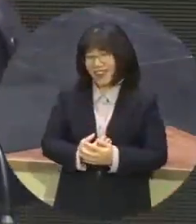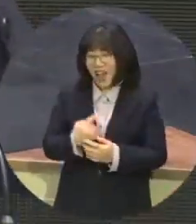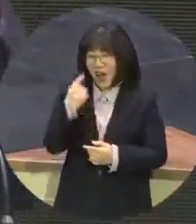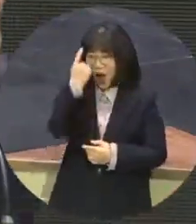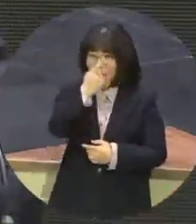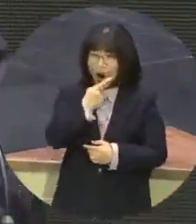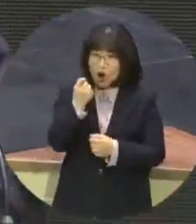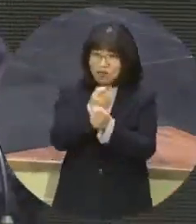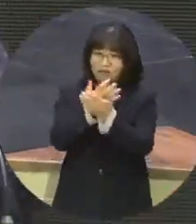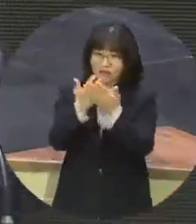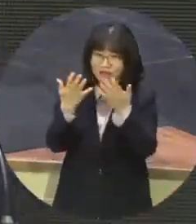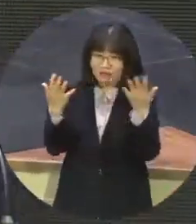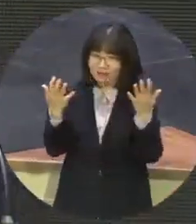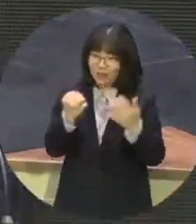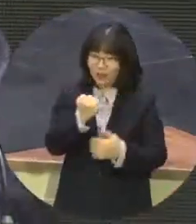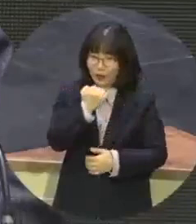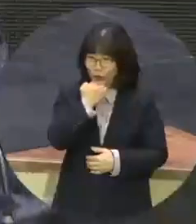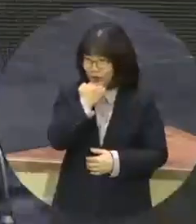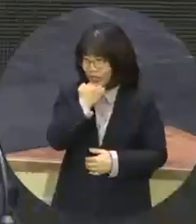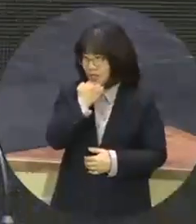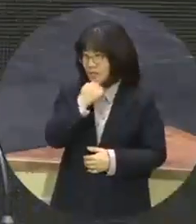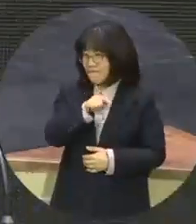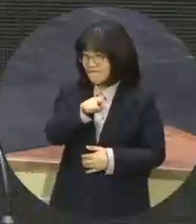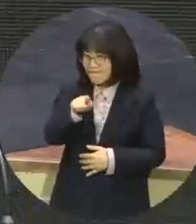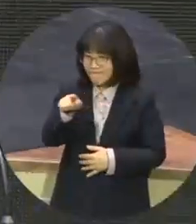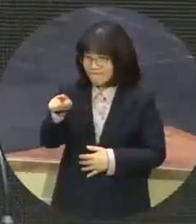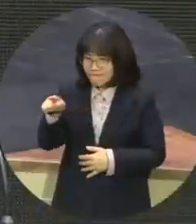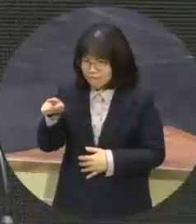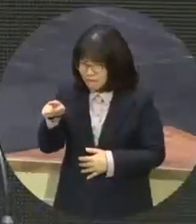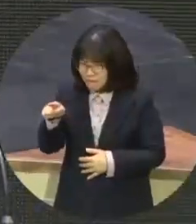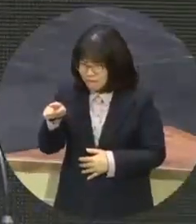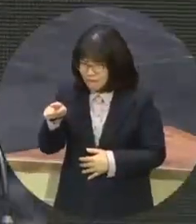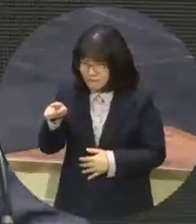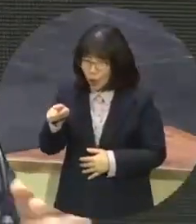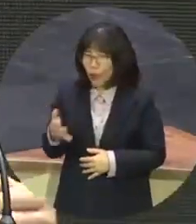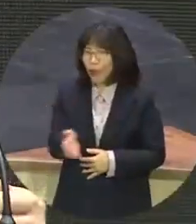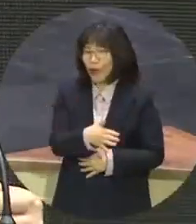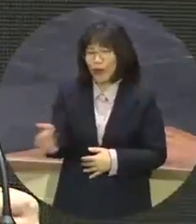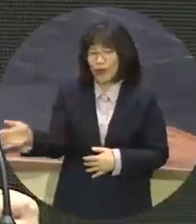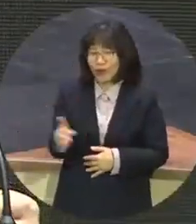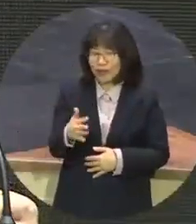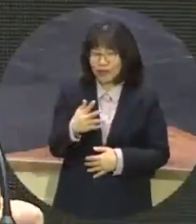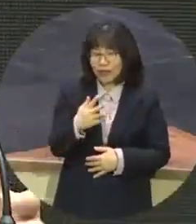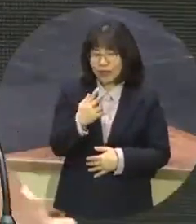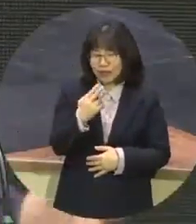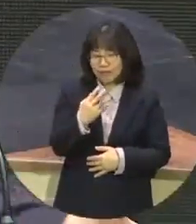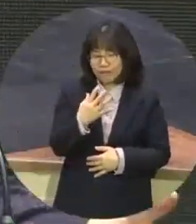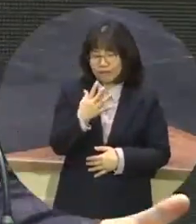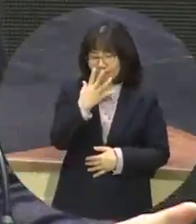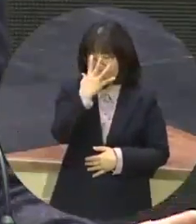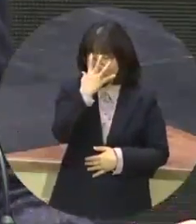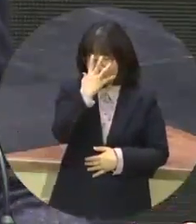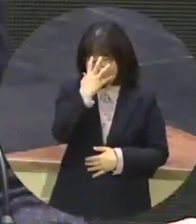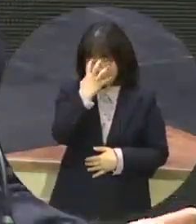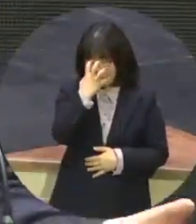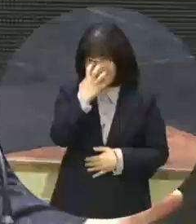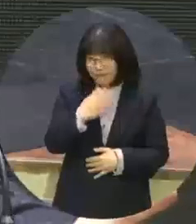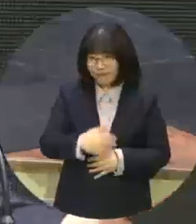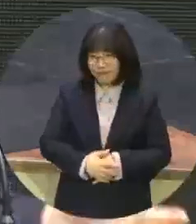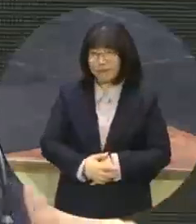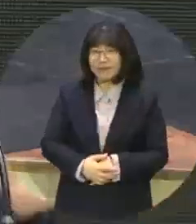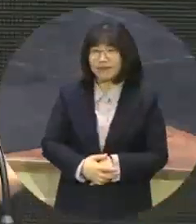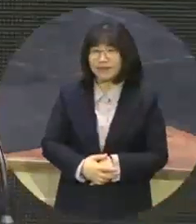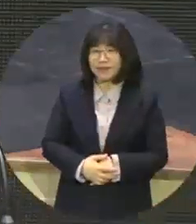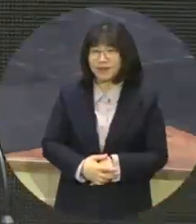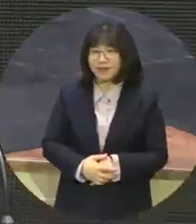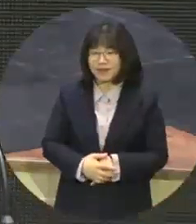표정들이 밝게 웃는 모습을 찾으려고 애를 썼는데 제가 못 찾았어요, 결국. 전부 다 심각해. 물론, 무대란 것이